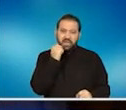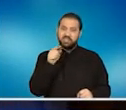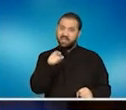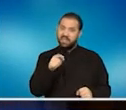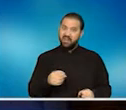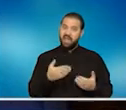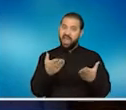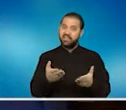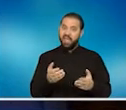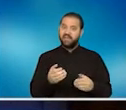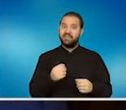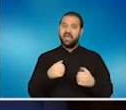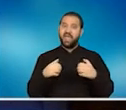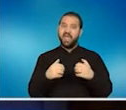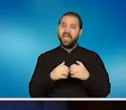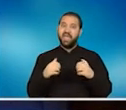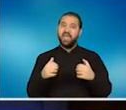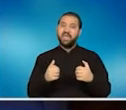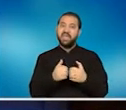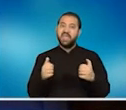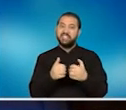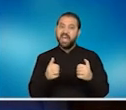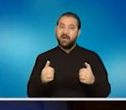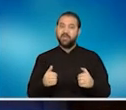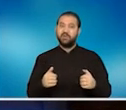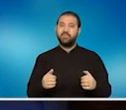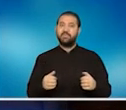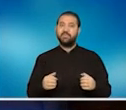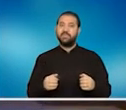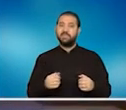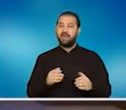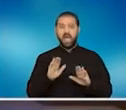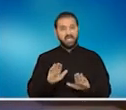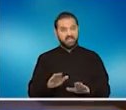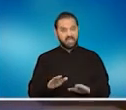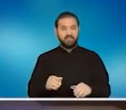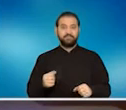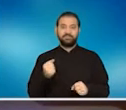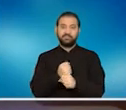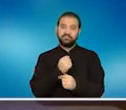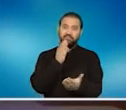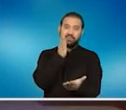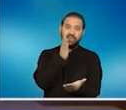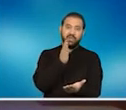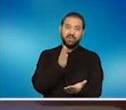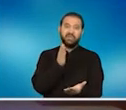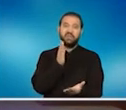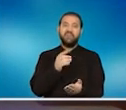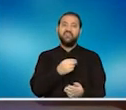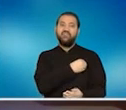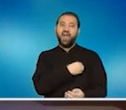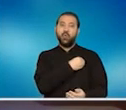examenul optând între a sta și a profesa dreptul prin instituțiile